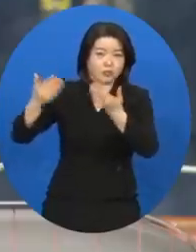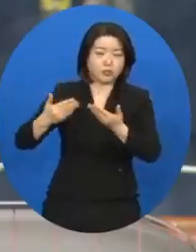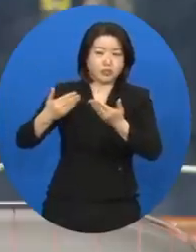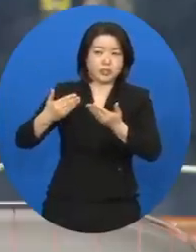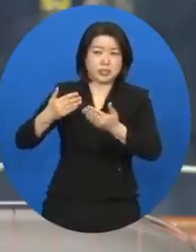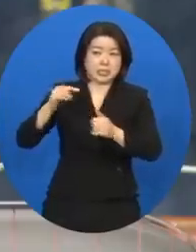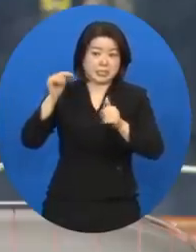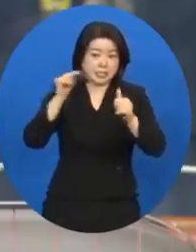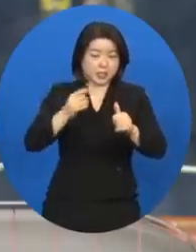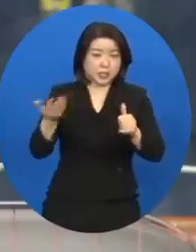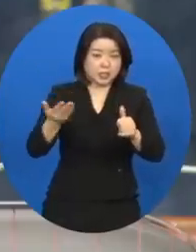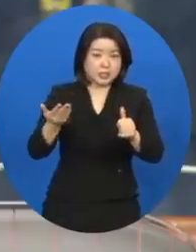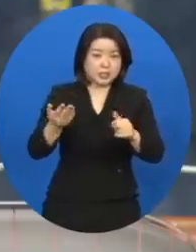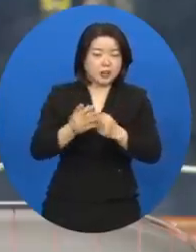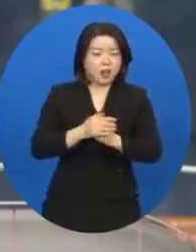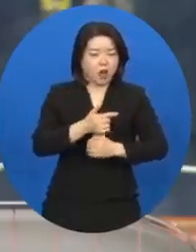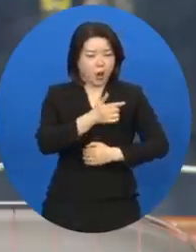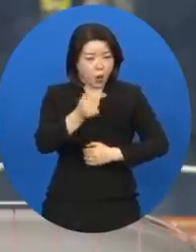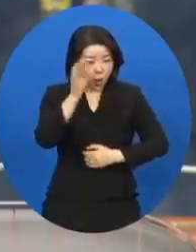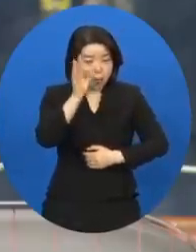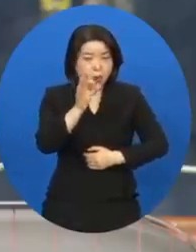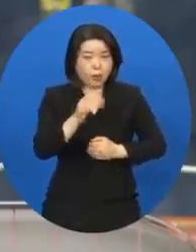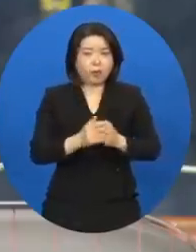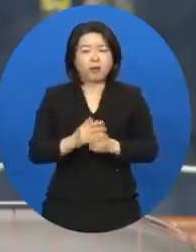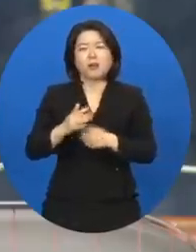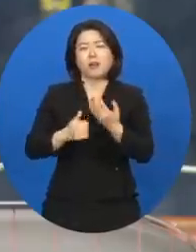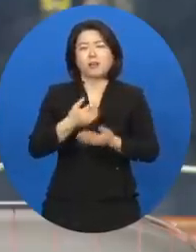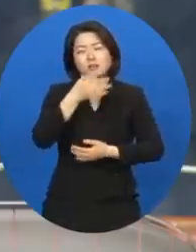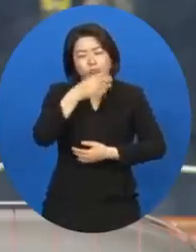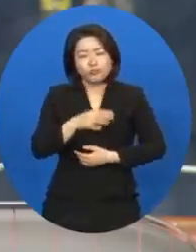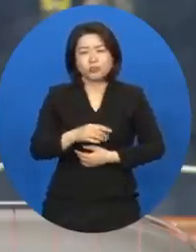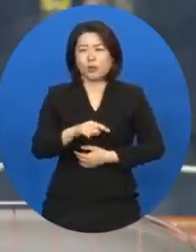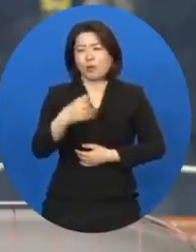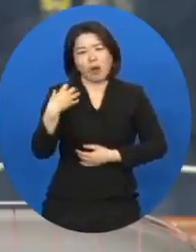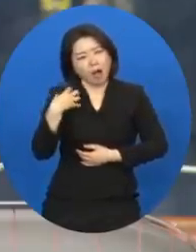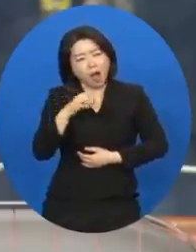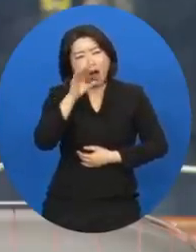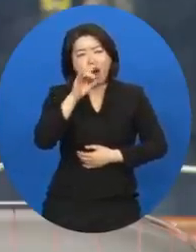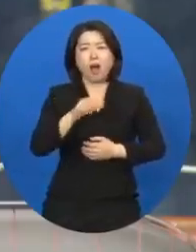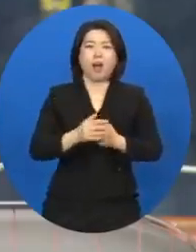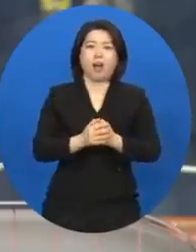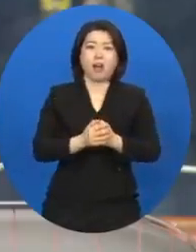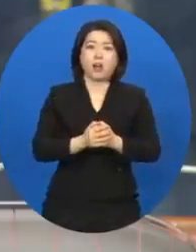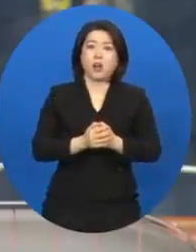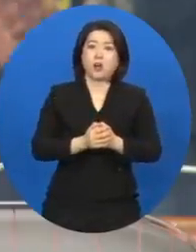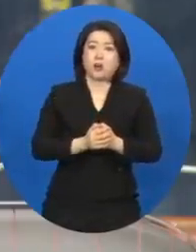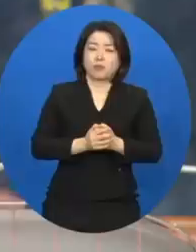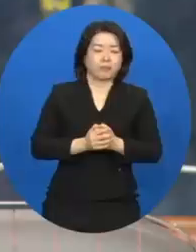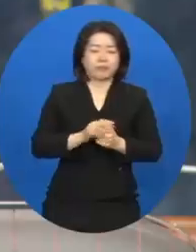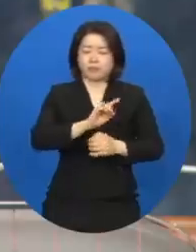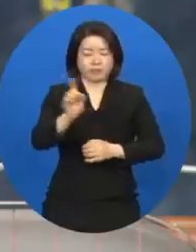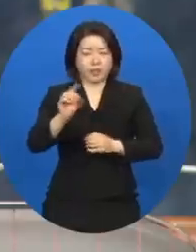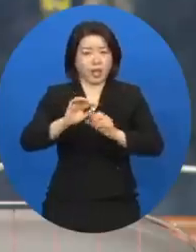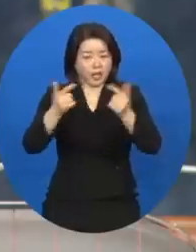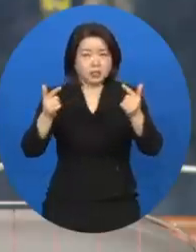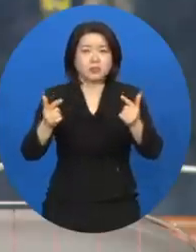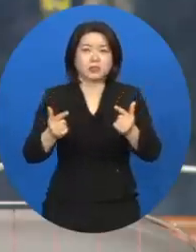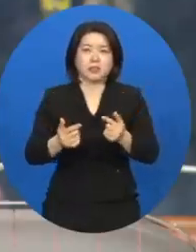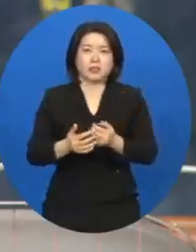보입니다. 하나님 너무 힘들어요. 너무 벅차요. 제가 감당할 수 없을 것 같아요. No, 절대 그렇지